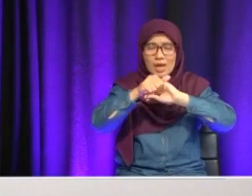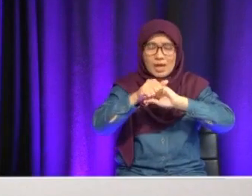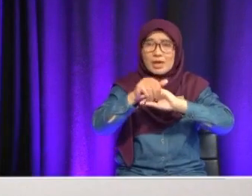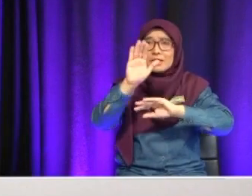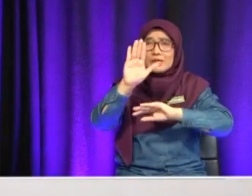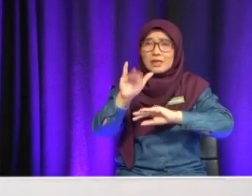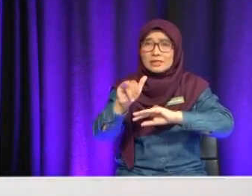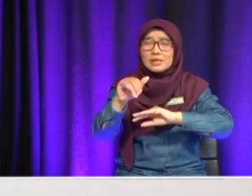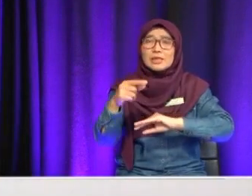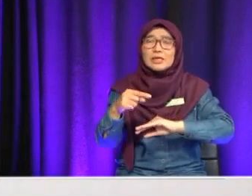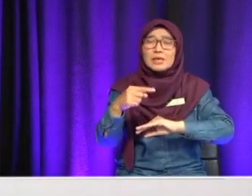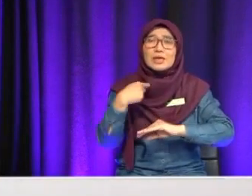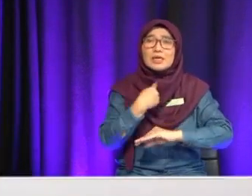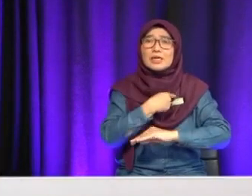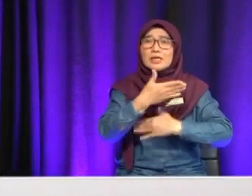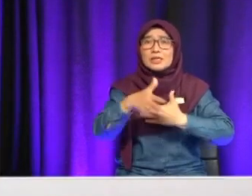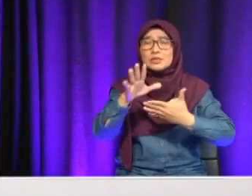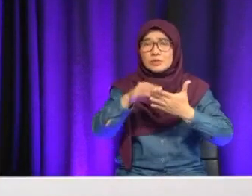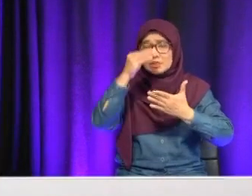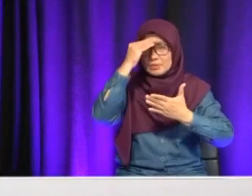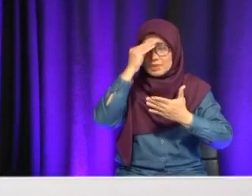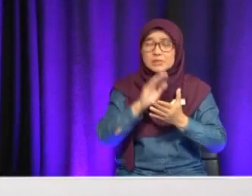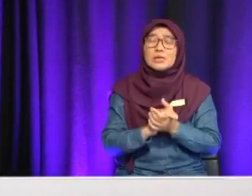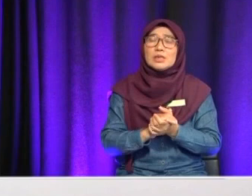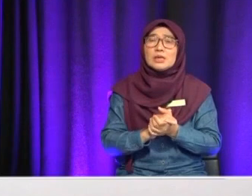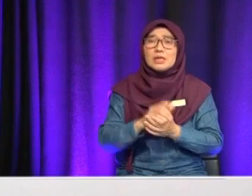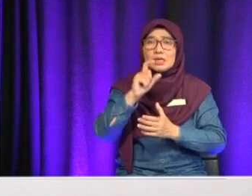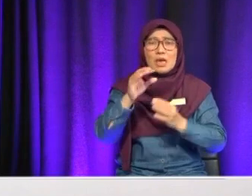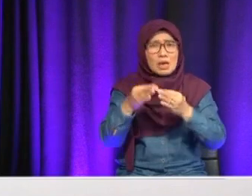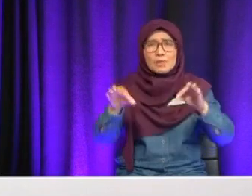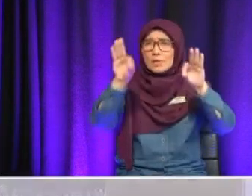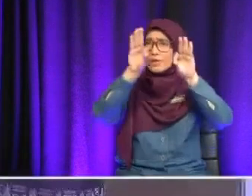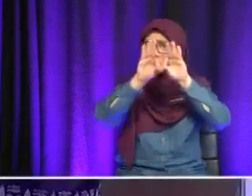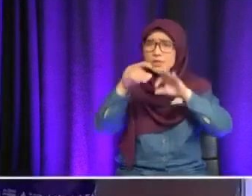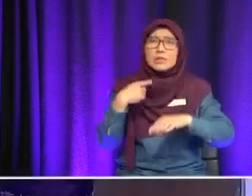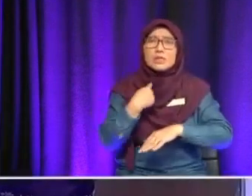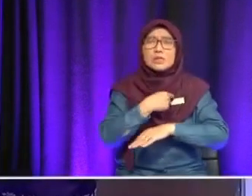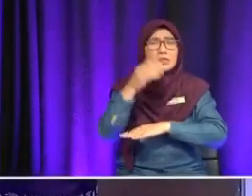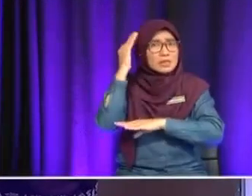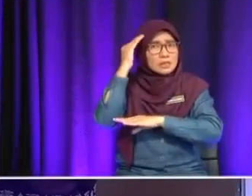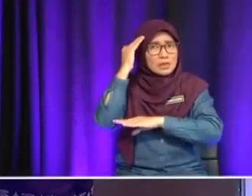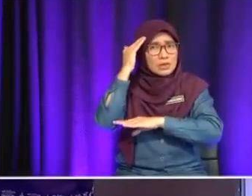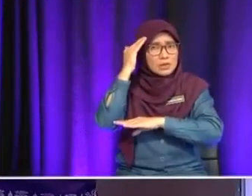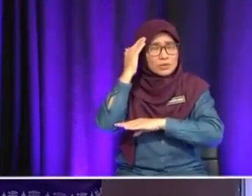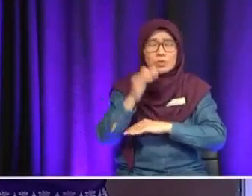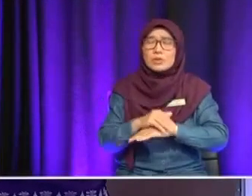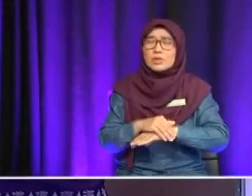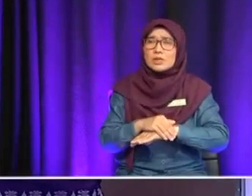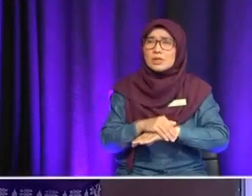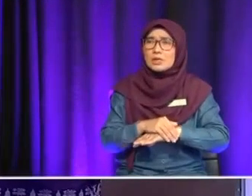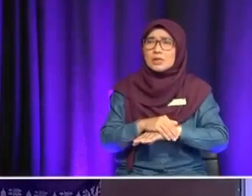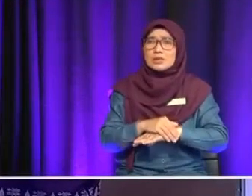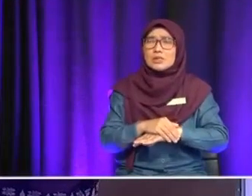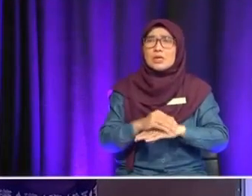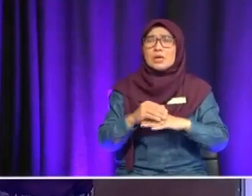kita tahu tentang jenis-jenis akad ni. Sebab jenis-jenis akad ni memang kita amalkan, kita amalkan dalam kehidupan